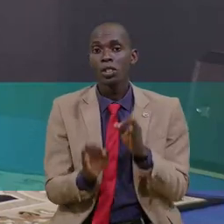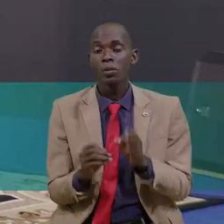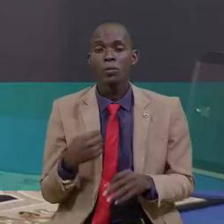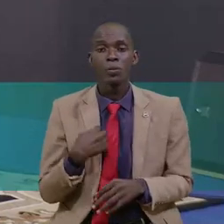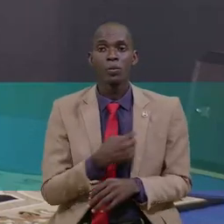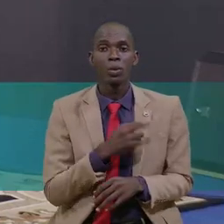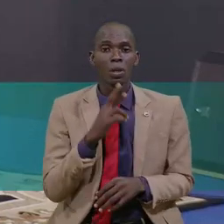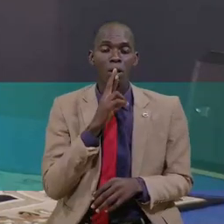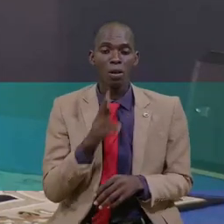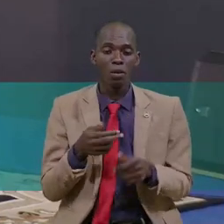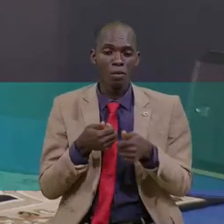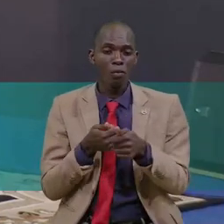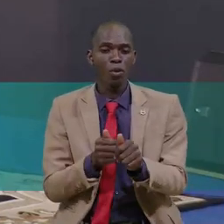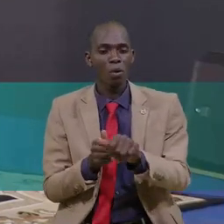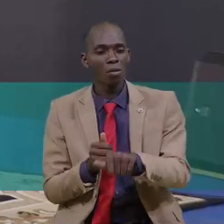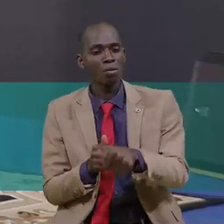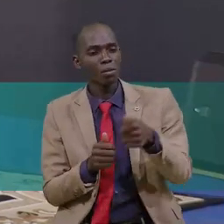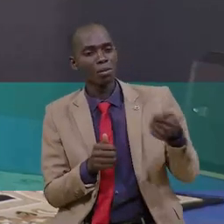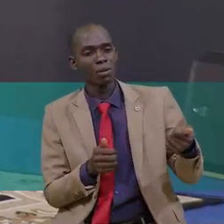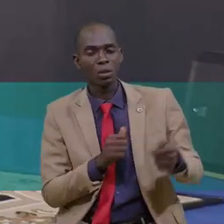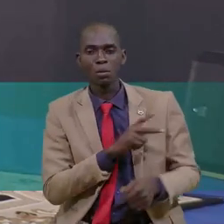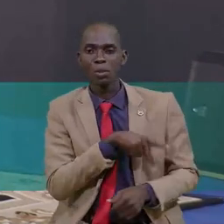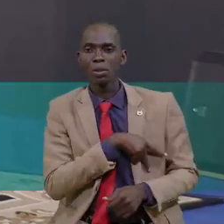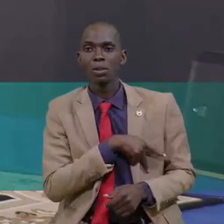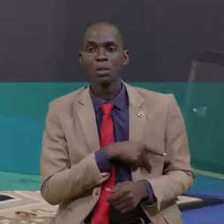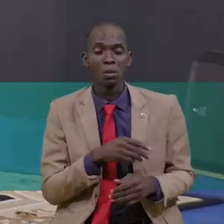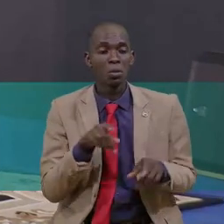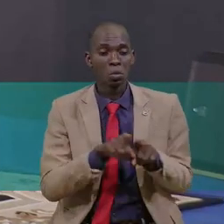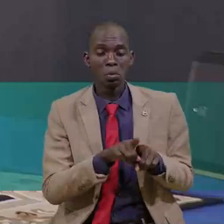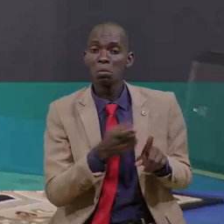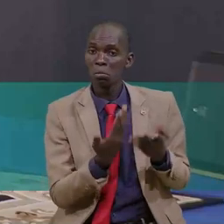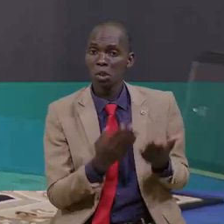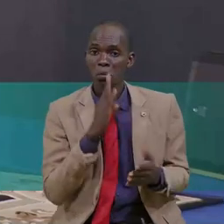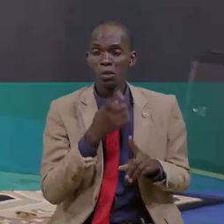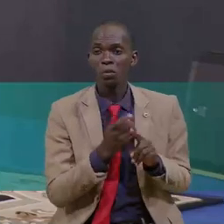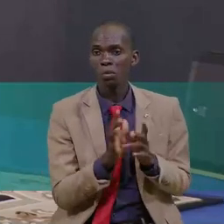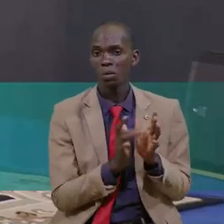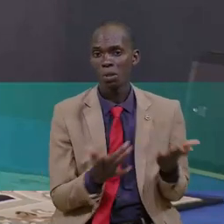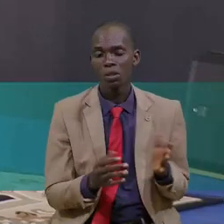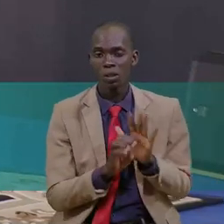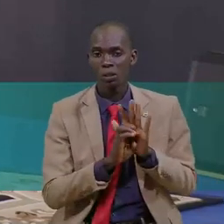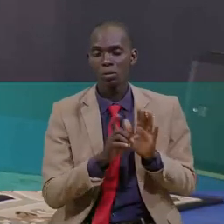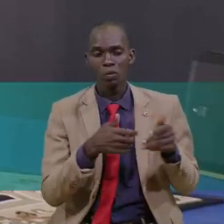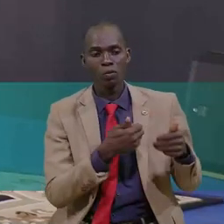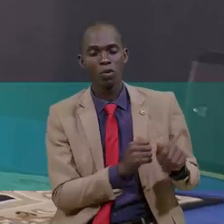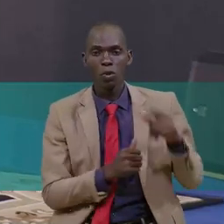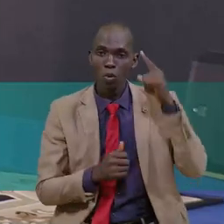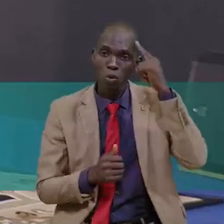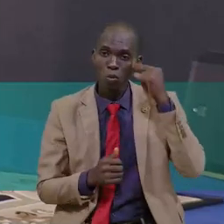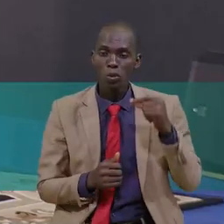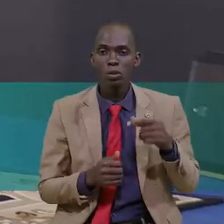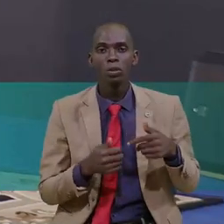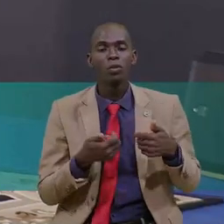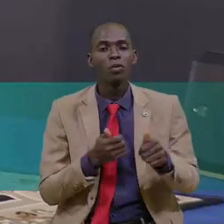Si nous suivons autre personnalité, même dans la Bible, si nous suivons Moïse, si nous